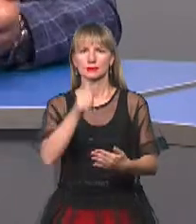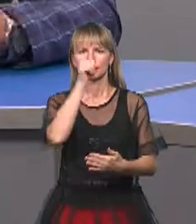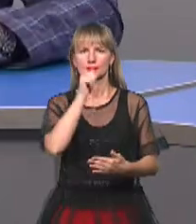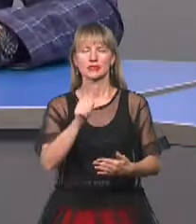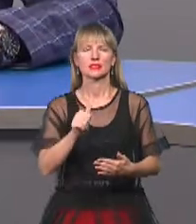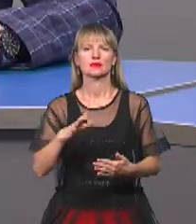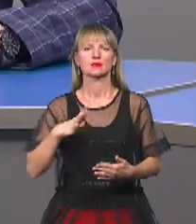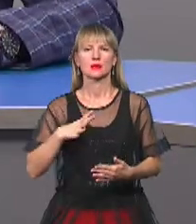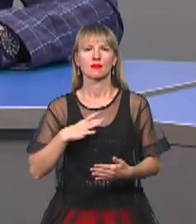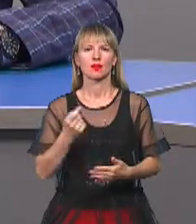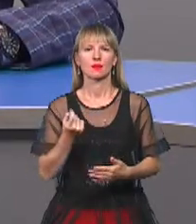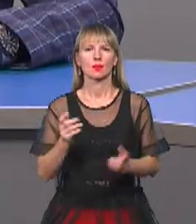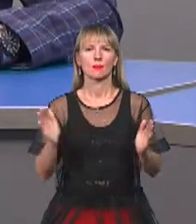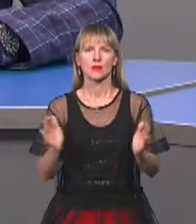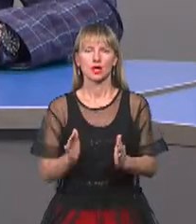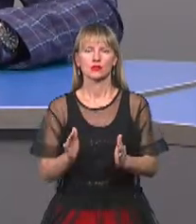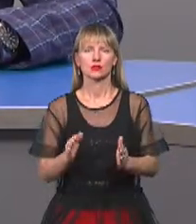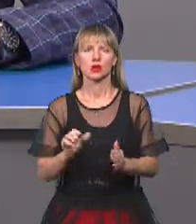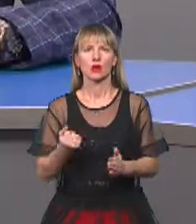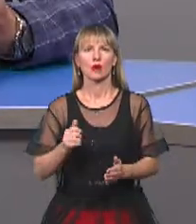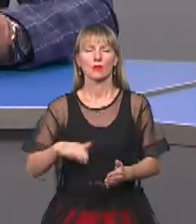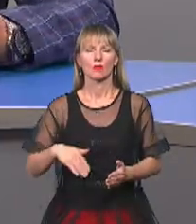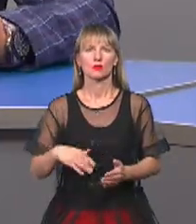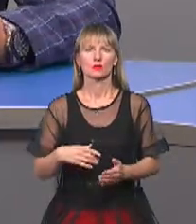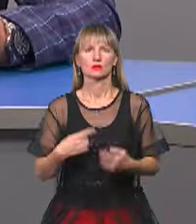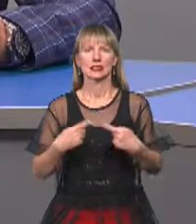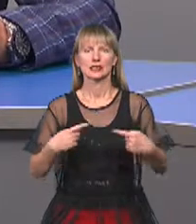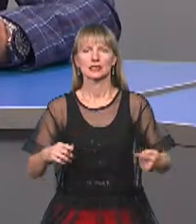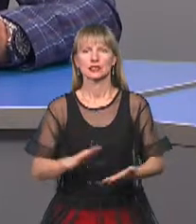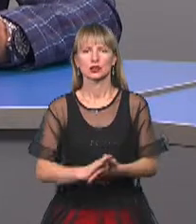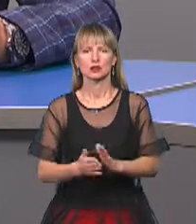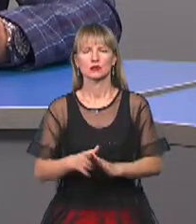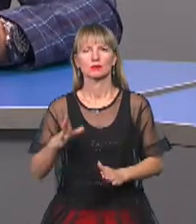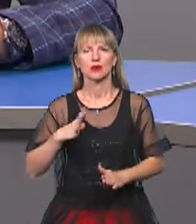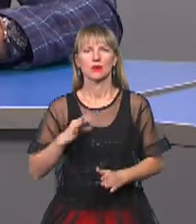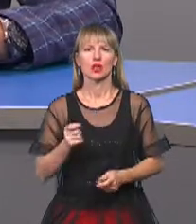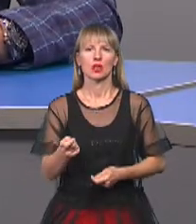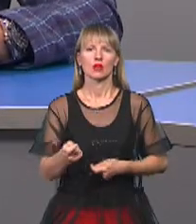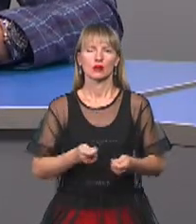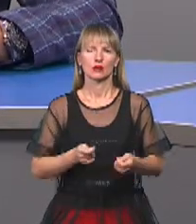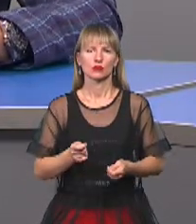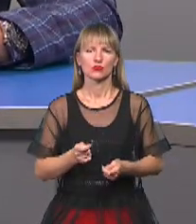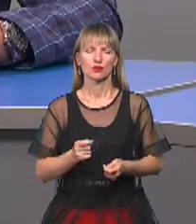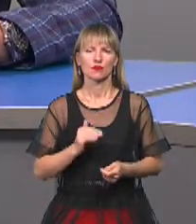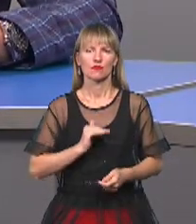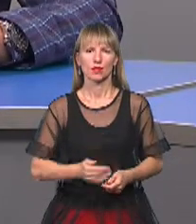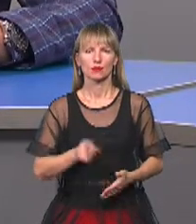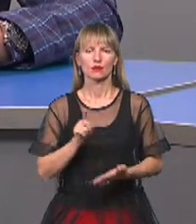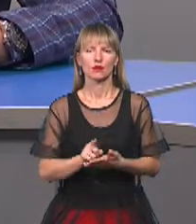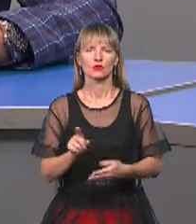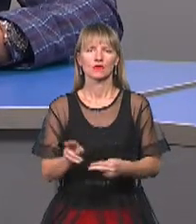триває трохи менше, але потім ті нештатні ситуації, керуючі компанії там мають виправити вже,